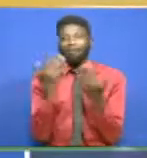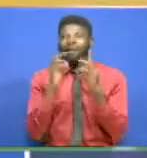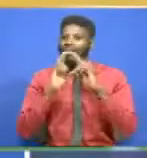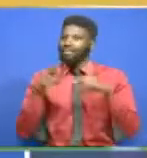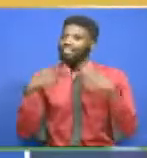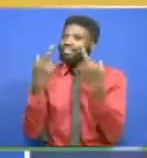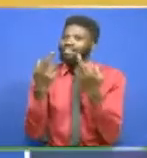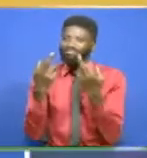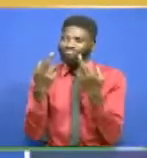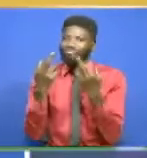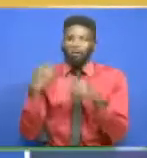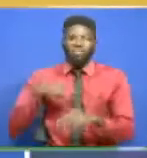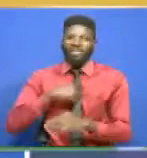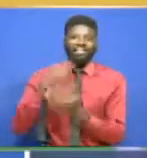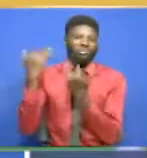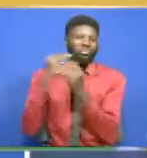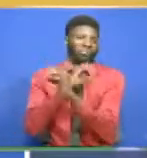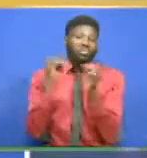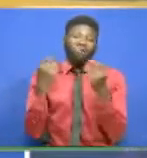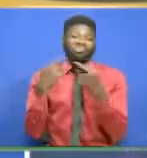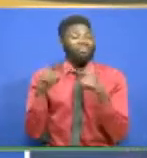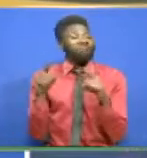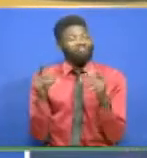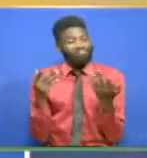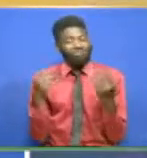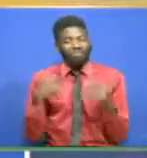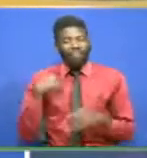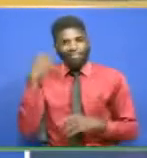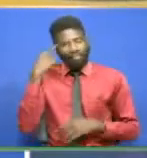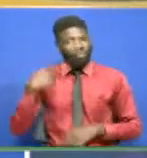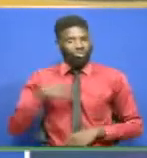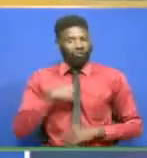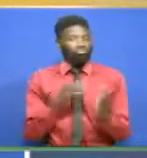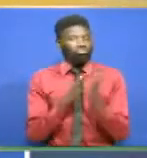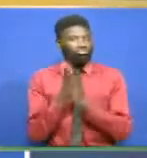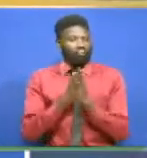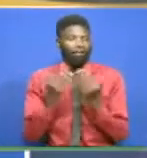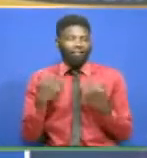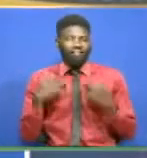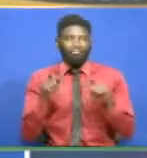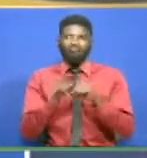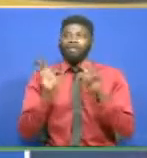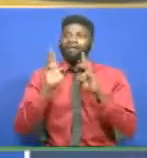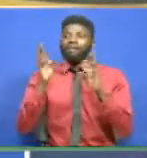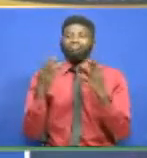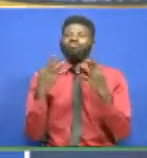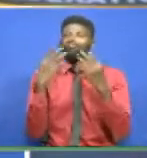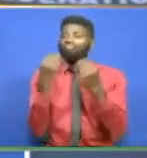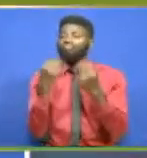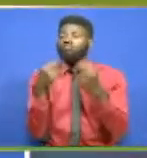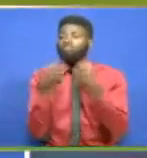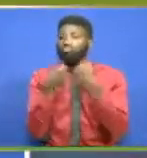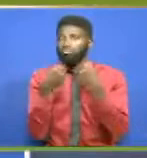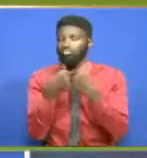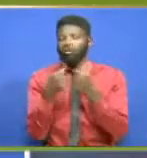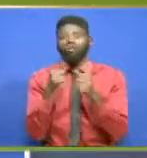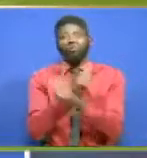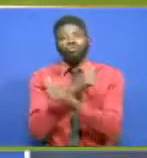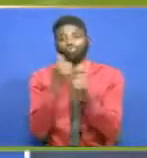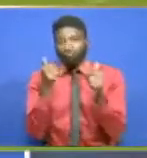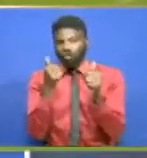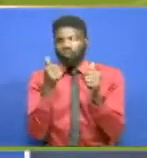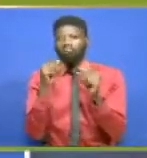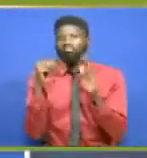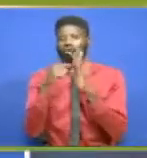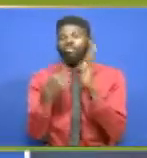out the ones we didn't expect. But I think we are motivated and ready to go and play a good match and as well get the 3 points. Kikosi hicho cha